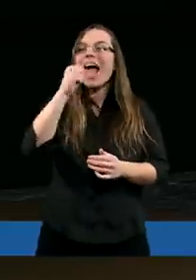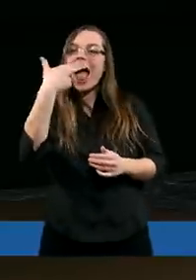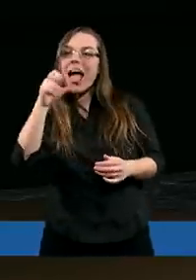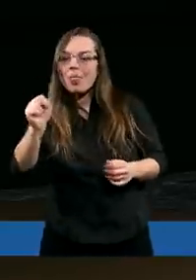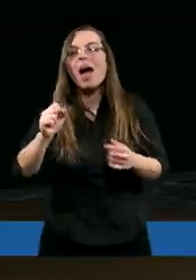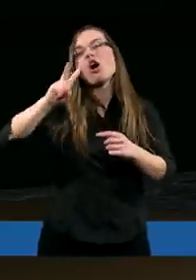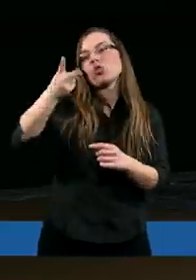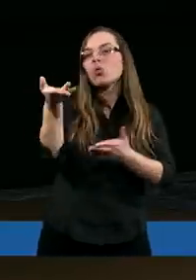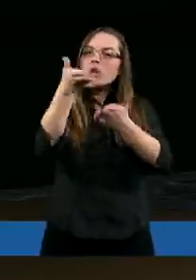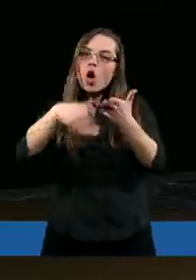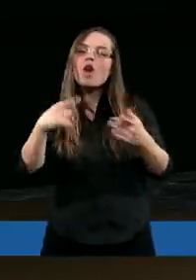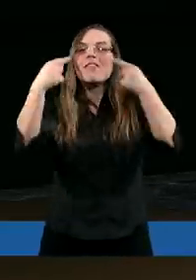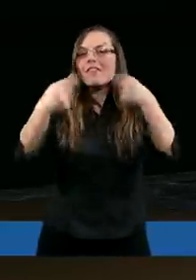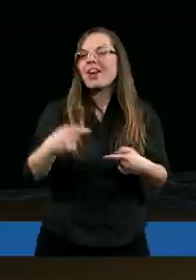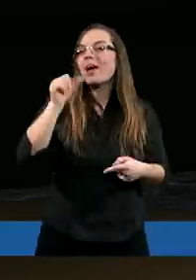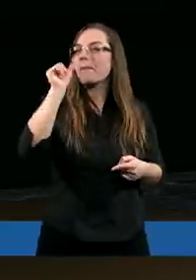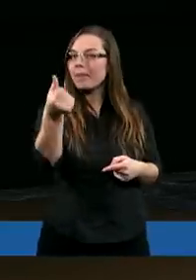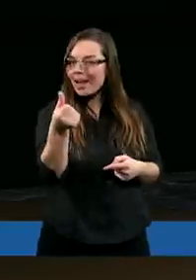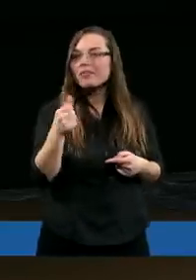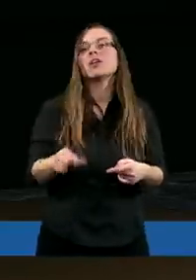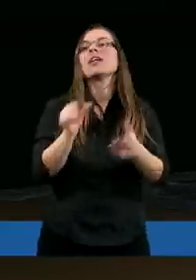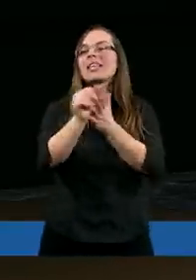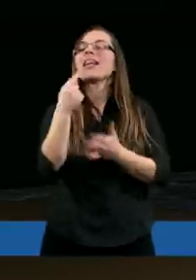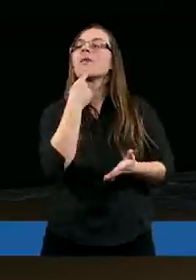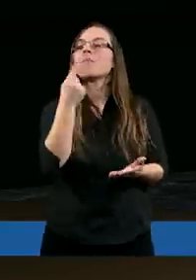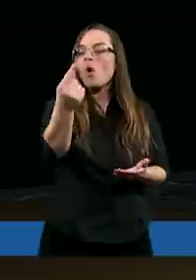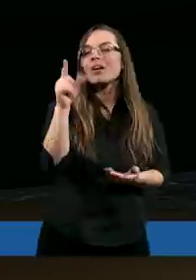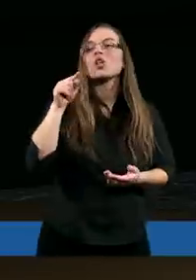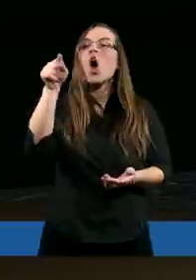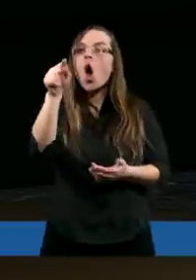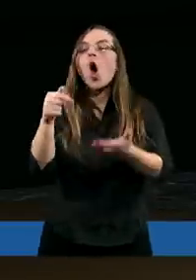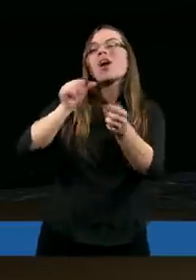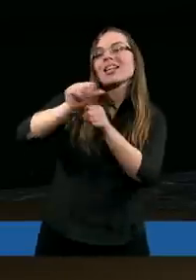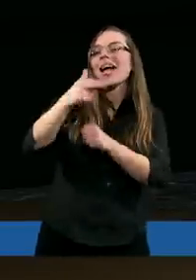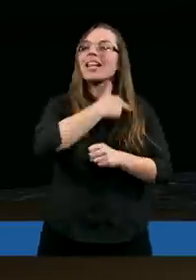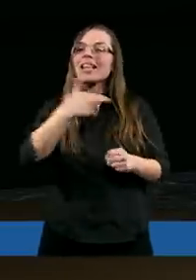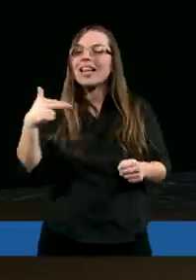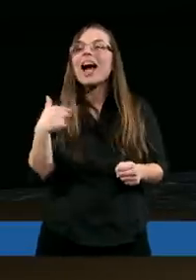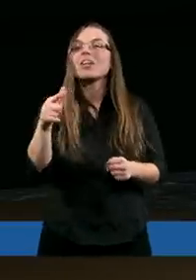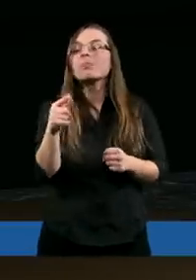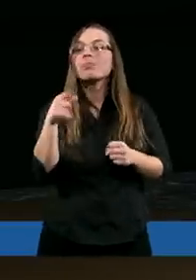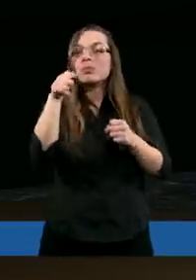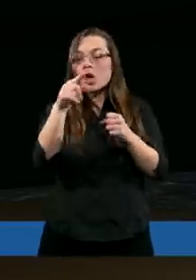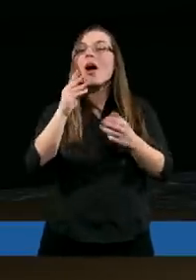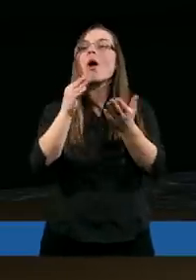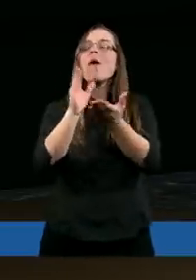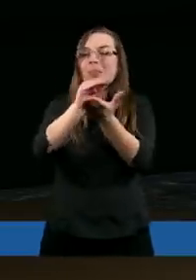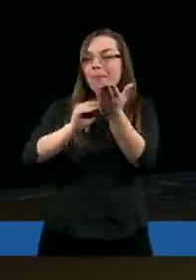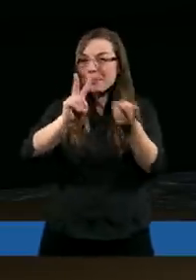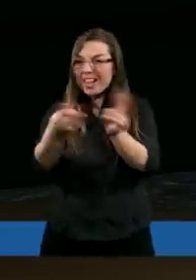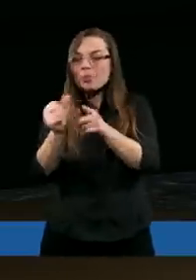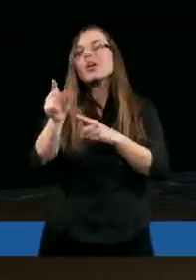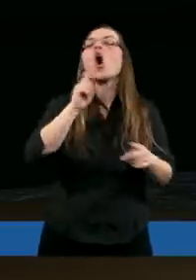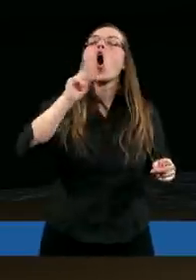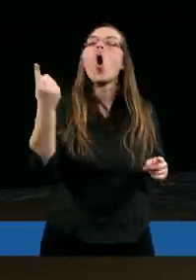w drugim rozdziale i wierszu pierwszym jest powiedziane, że On jest naszym, i tam jest przetłumaczone, orędownikiem. To jest